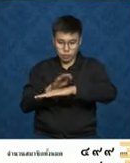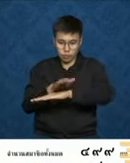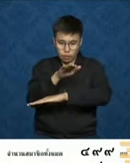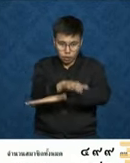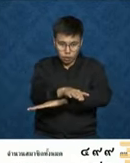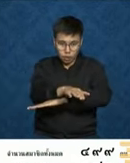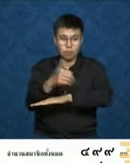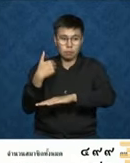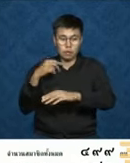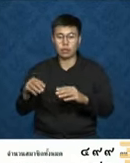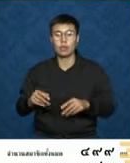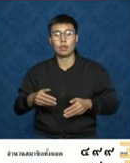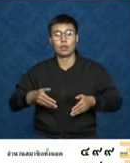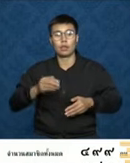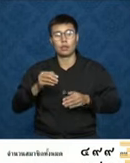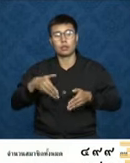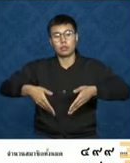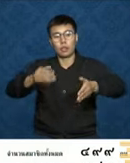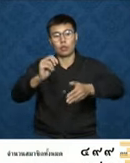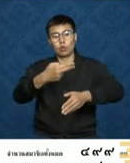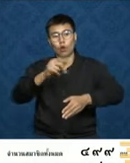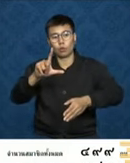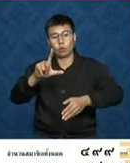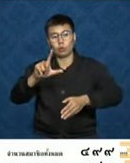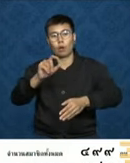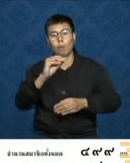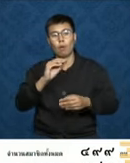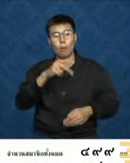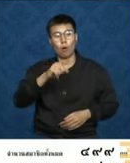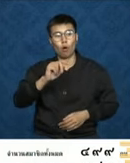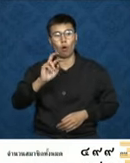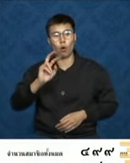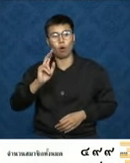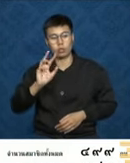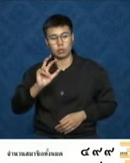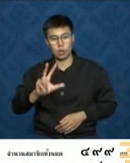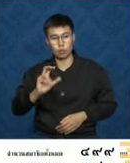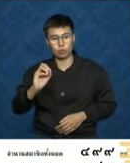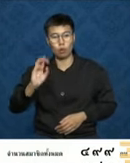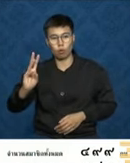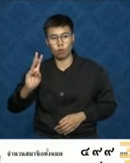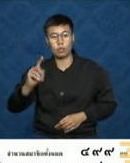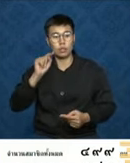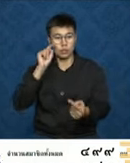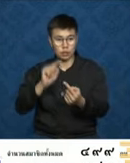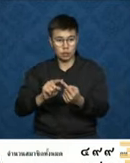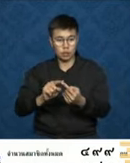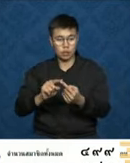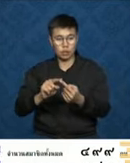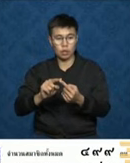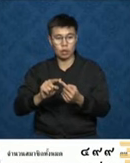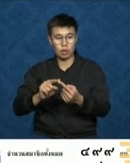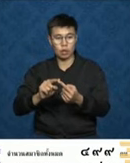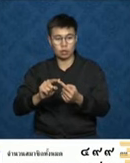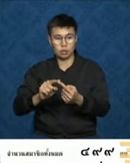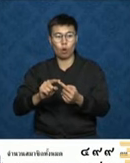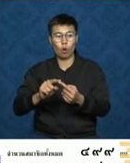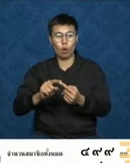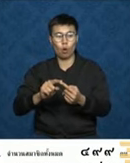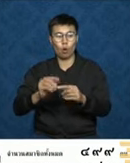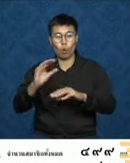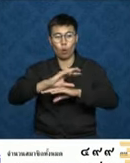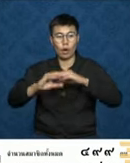ชนบทหมายเลขปข1036มุ่งหน้าไปทางทิศตะวันตกจนสิ้นสุดโครงการครับระยะ